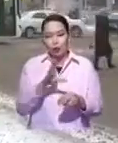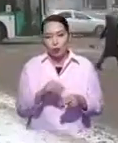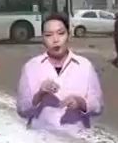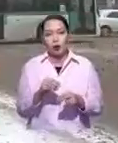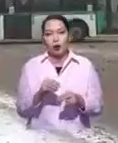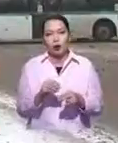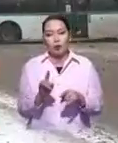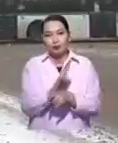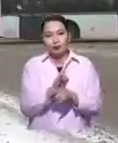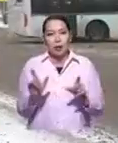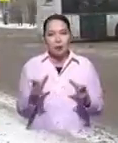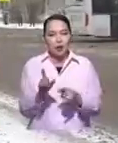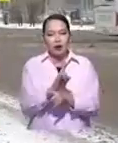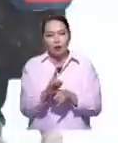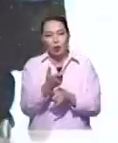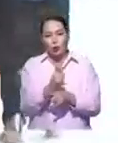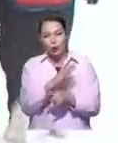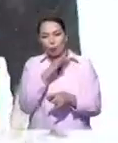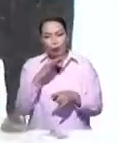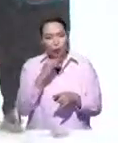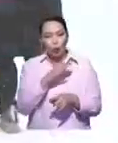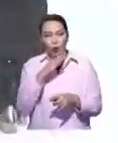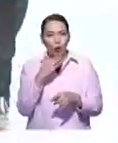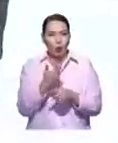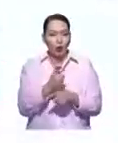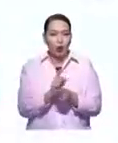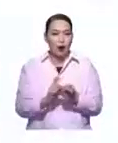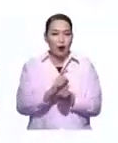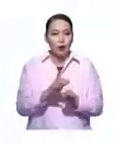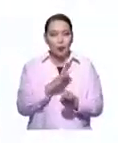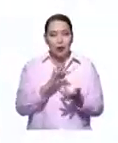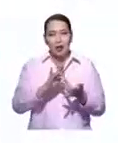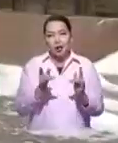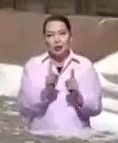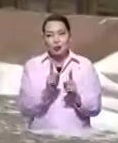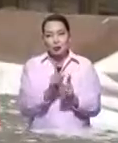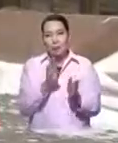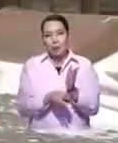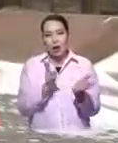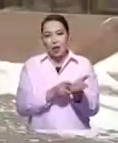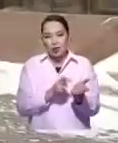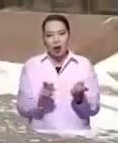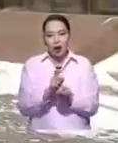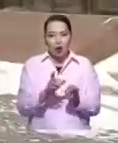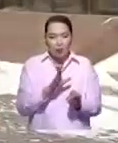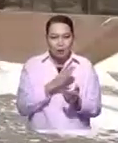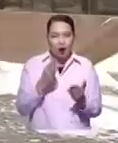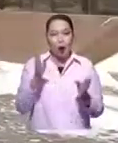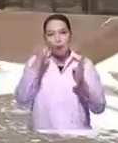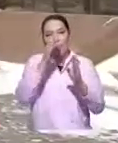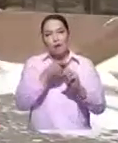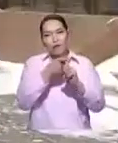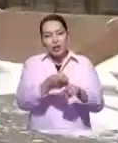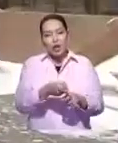кезінде жалған ақпараттар легі тіпті өршіді. Әлеуметтік желіде деректер дәлелсіз таратылды. Ұшақпен ауа арқылы вирус шашат, чип